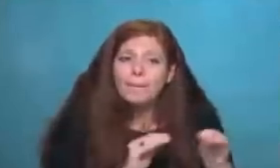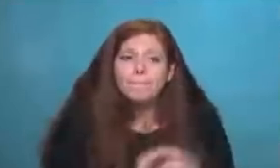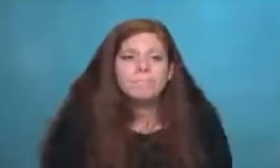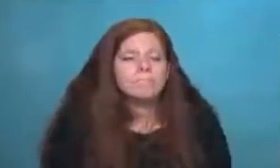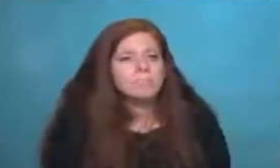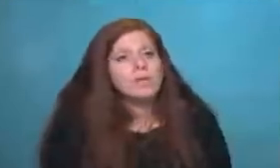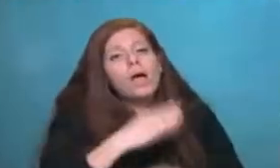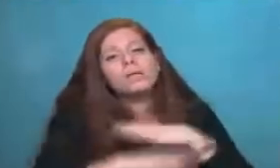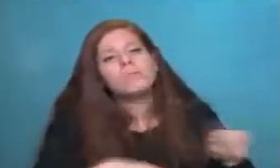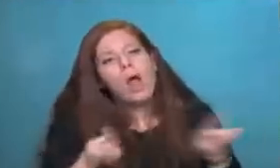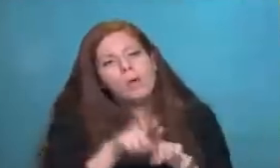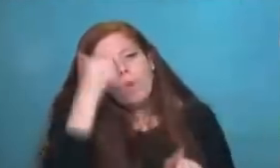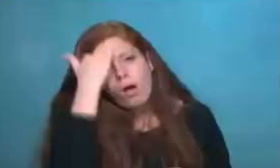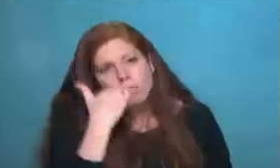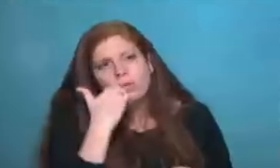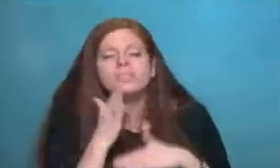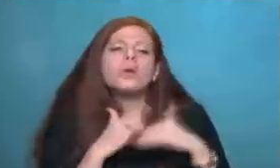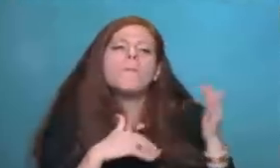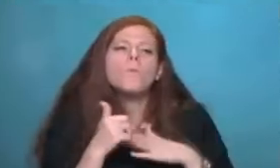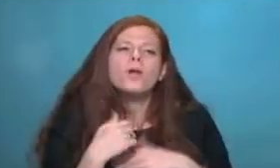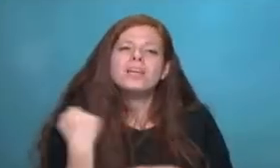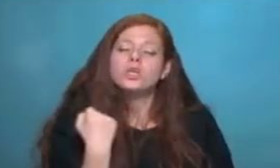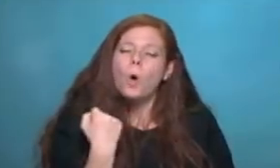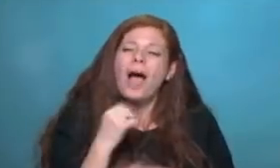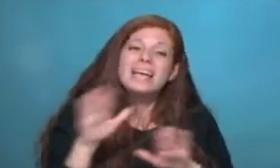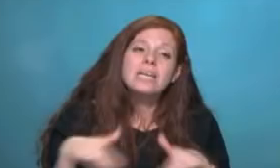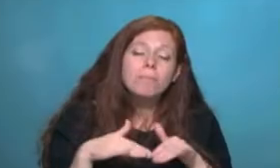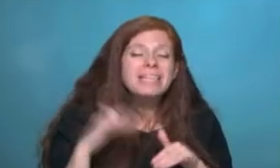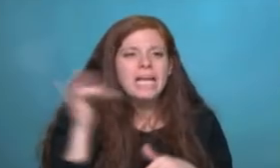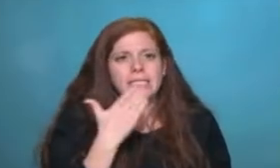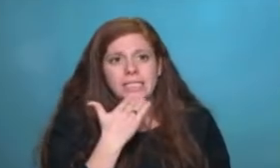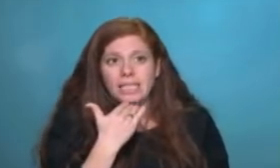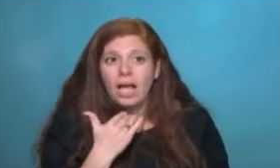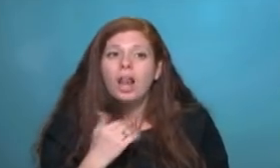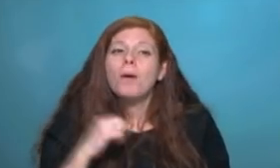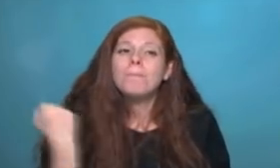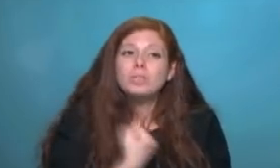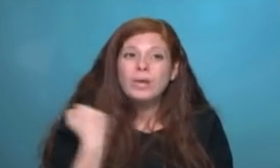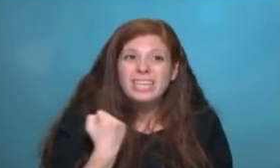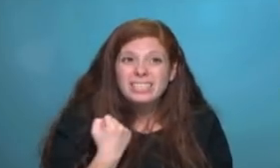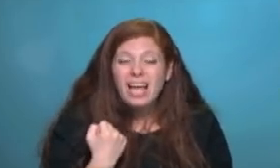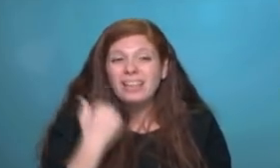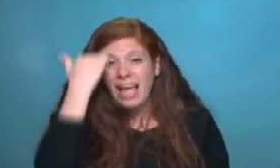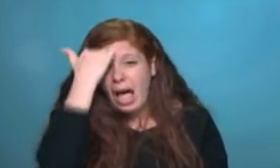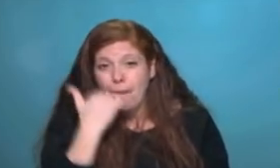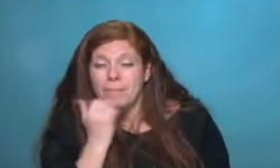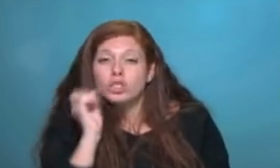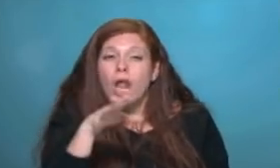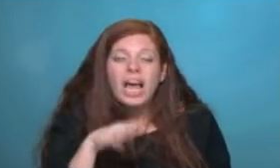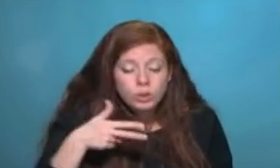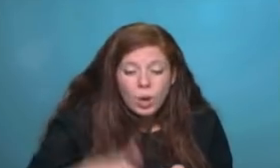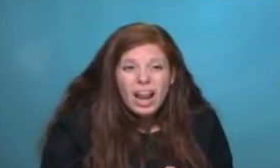חיזבאללה, כמו חמאס, בונה כוח ימי מגוון נגד ישראל. בצוק איתן שלח חמאס מתחת למים צוללנים אל חוף זיקים